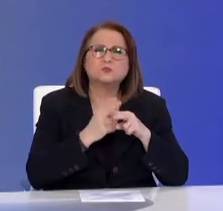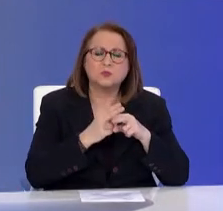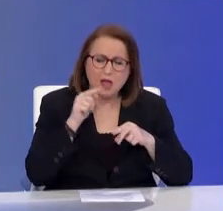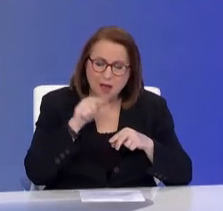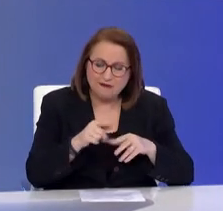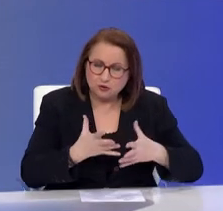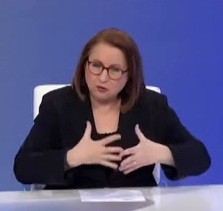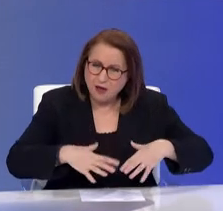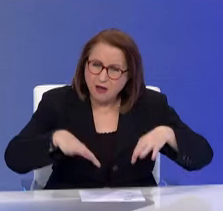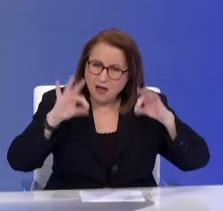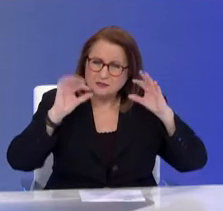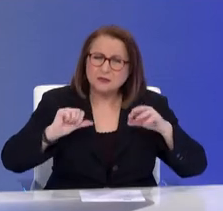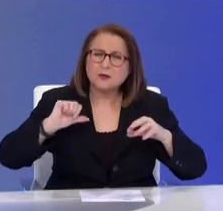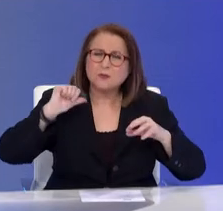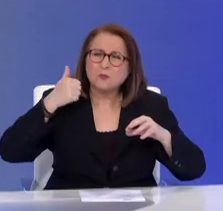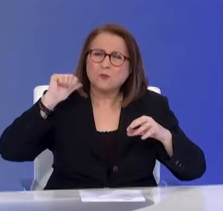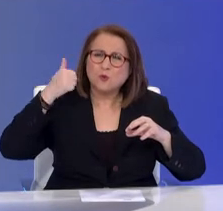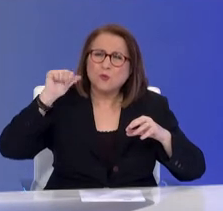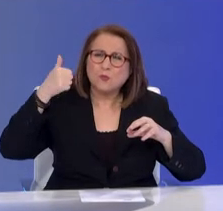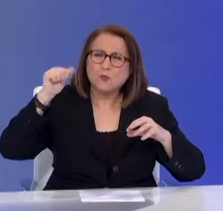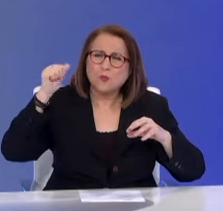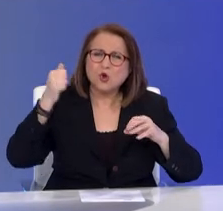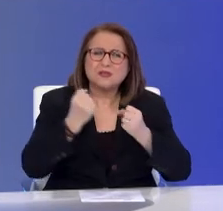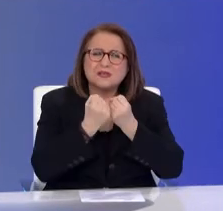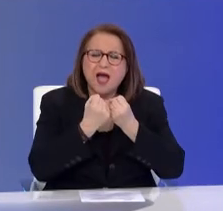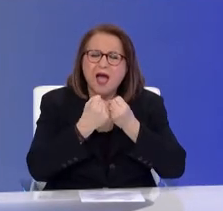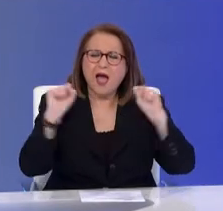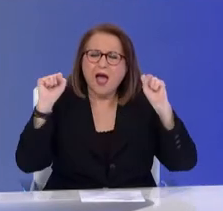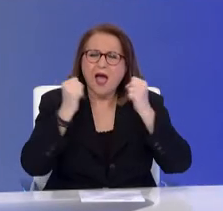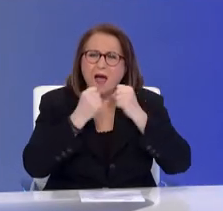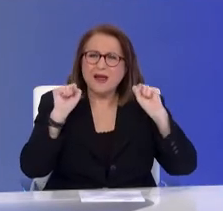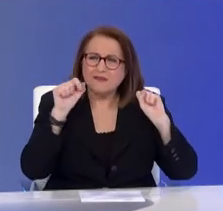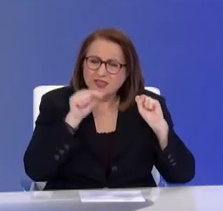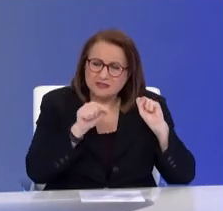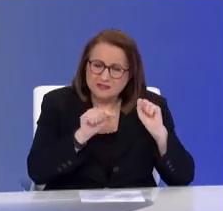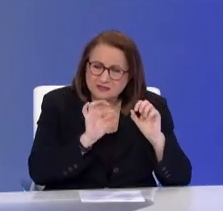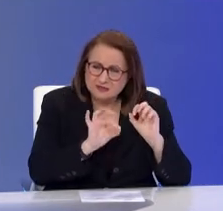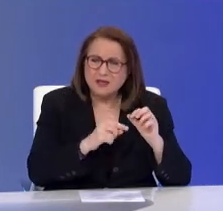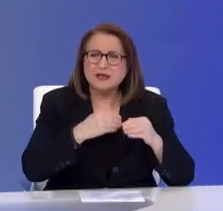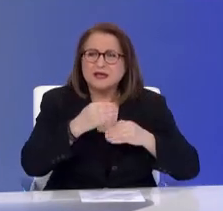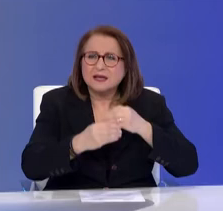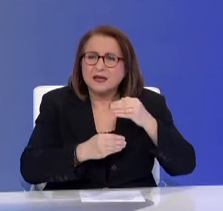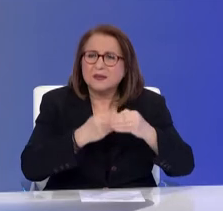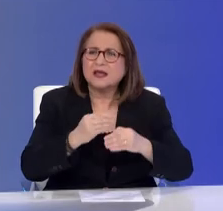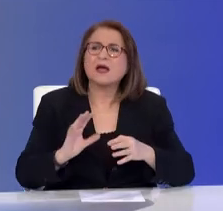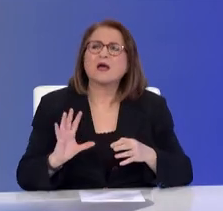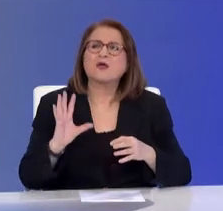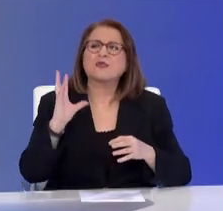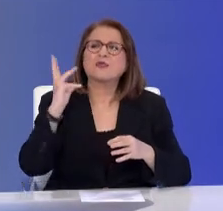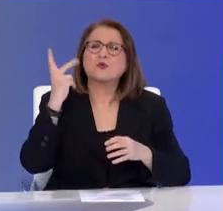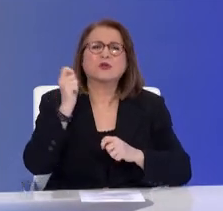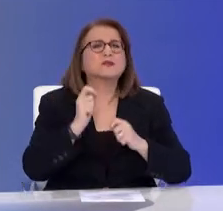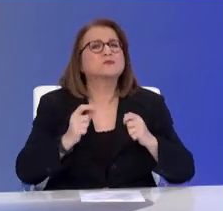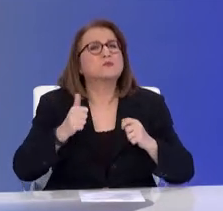των πρώτων ψυγμάτων της απελευθέρωσης, αλλά και της δημιουργίας των πρώτων